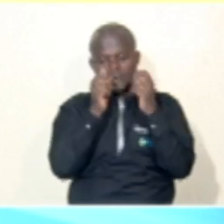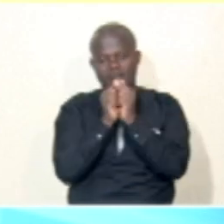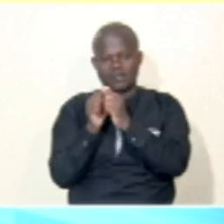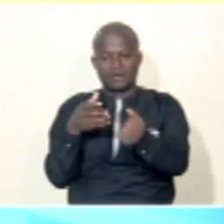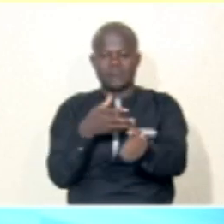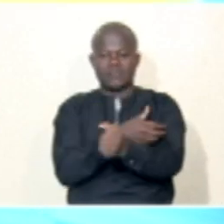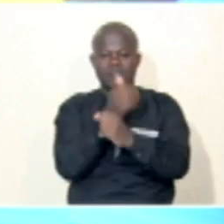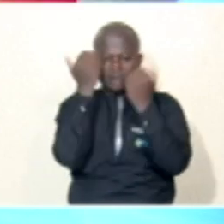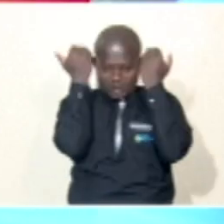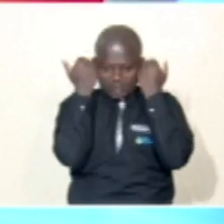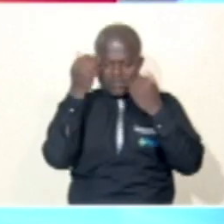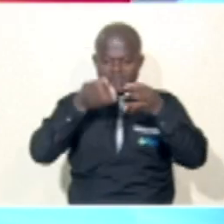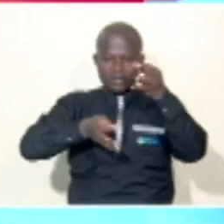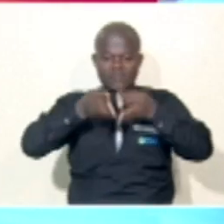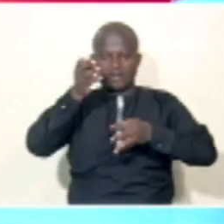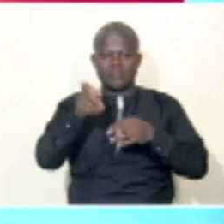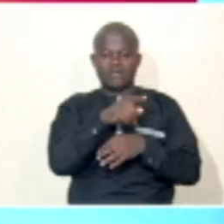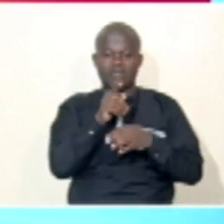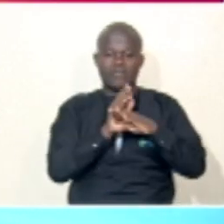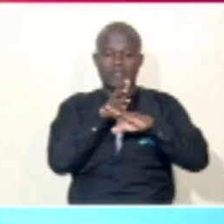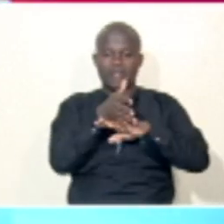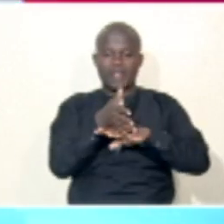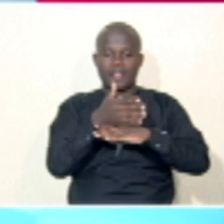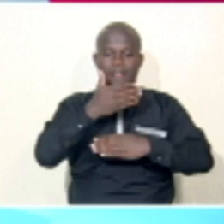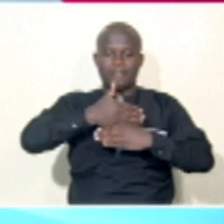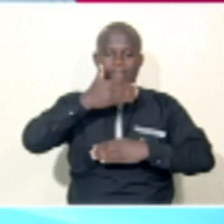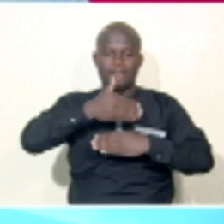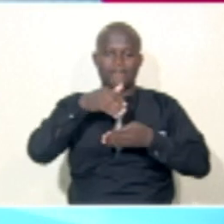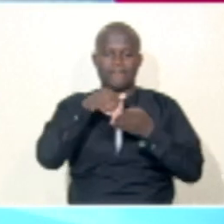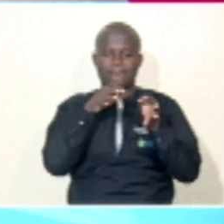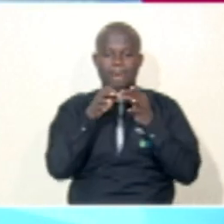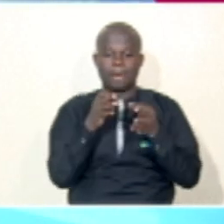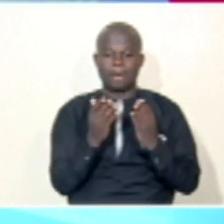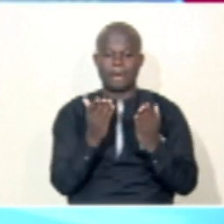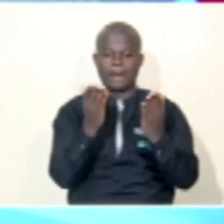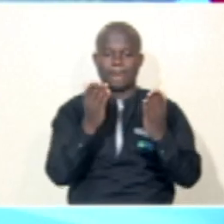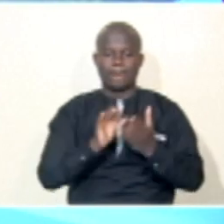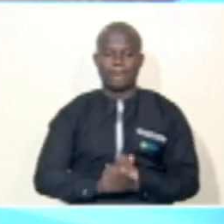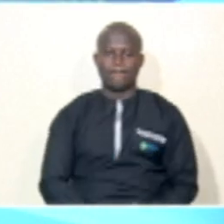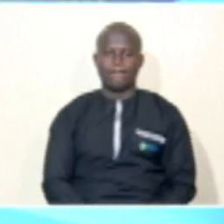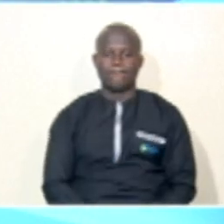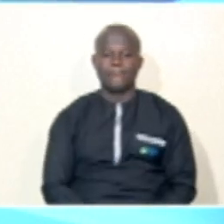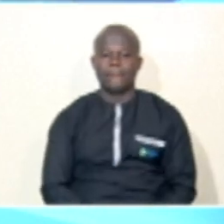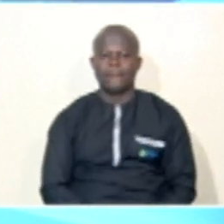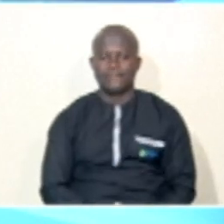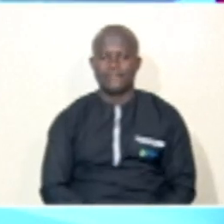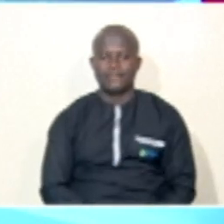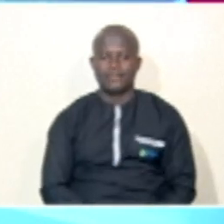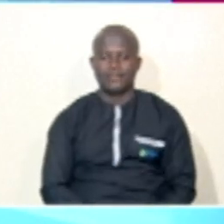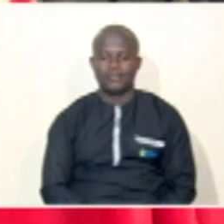nkiko mu guca imanza z'ibyaha byambukiranya imipaka. Ni inkuru twizwa na Bosco Kwizera yafatanyije na Anne Butari.